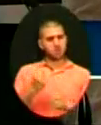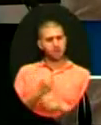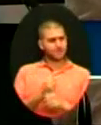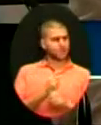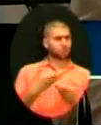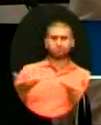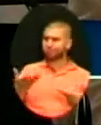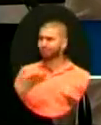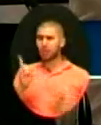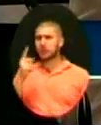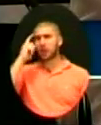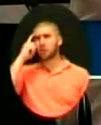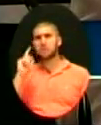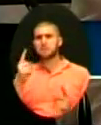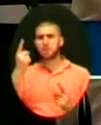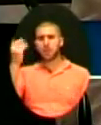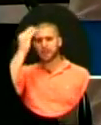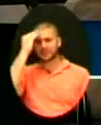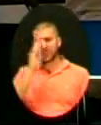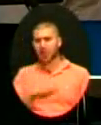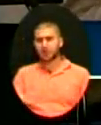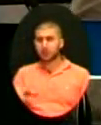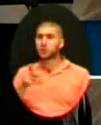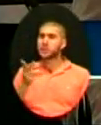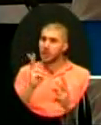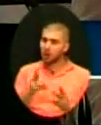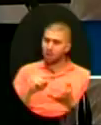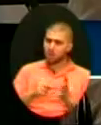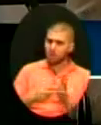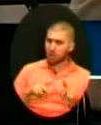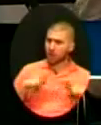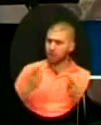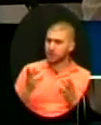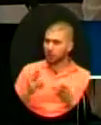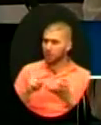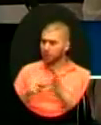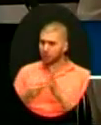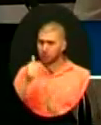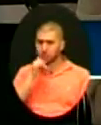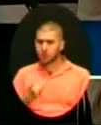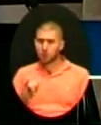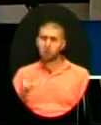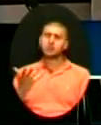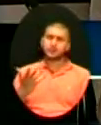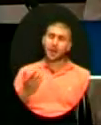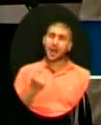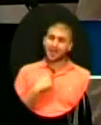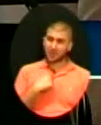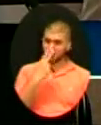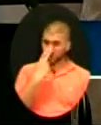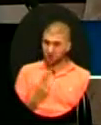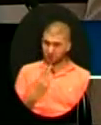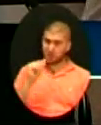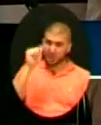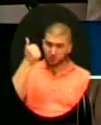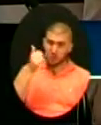בשקט, הוא לא צריך לדאוג מה קורה בספר עם הילד שלו, הוא יכול לתכנן את החיים שלו, יכול לתכנן את הטיולים שלו. אני רואה בזה